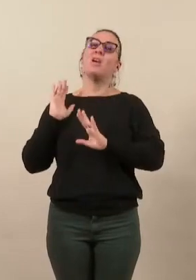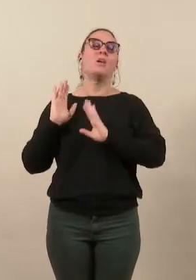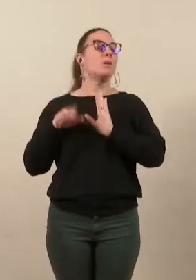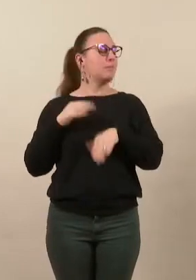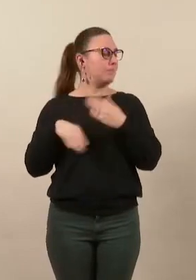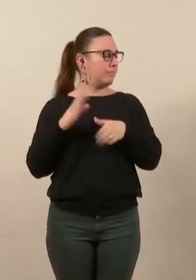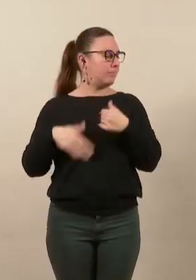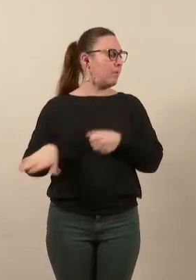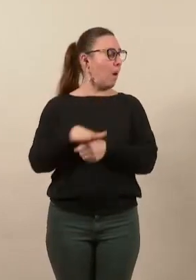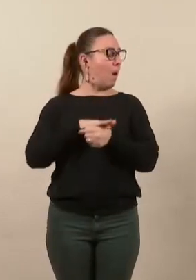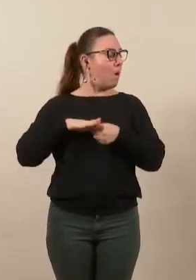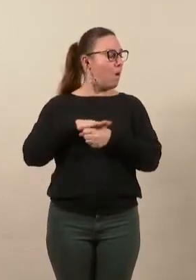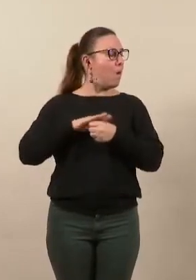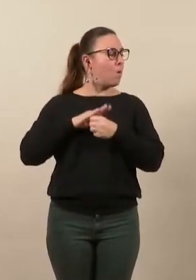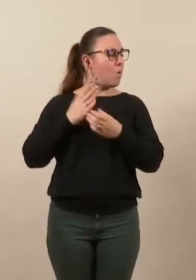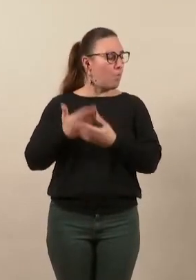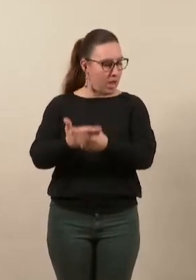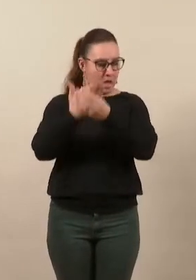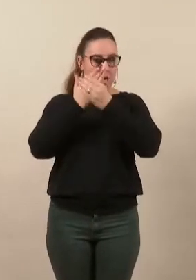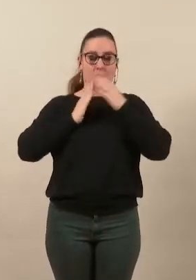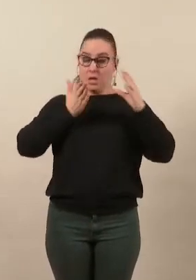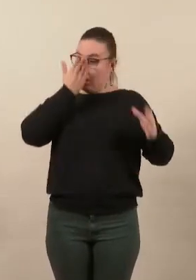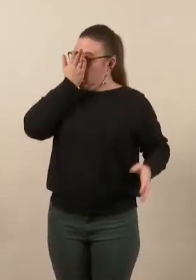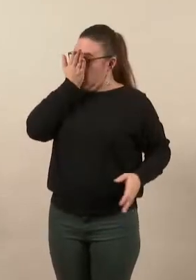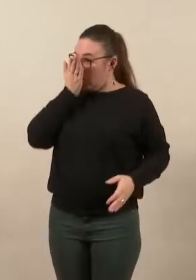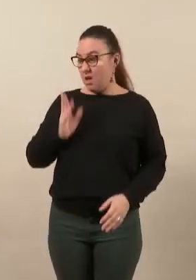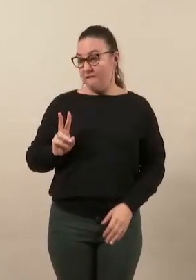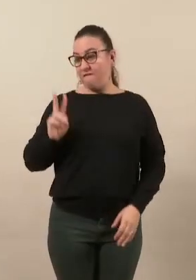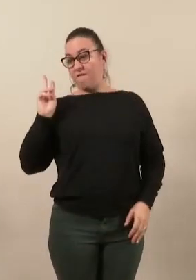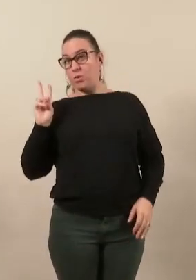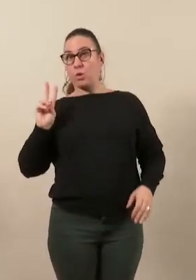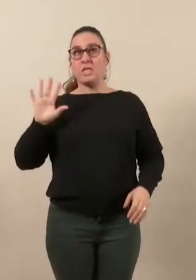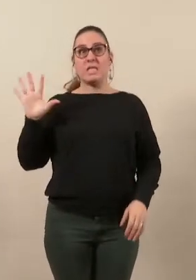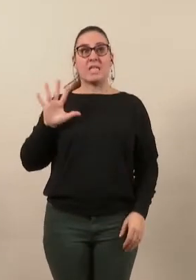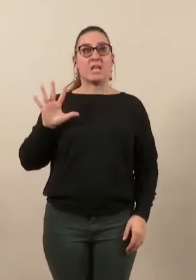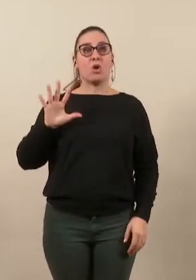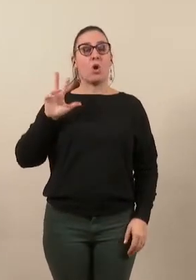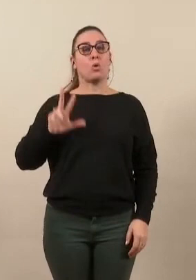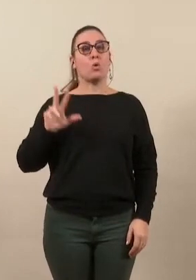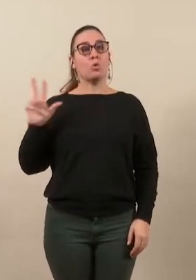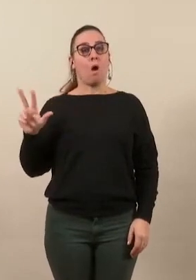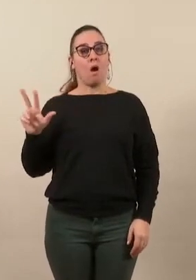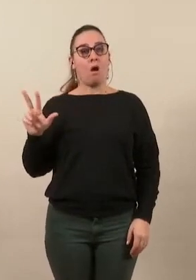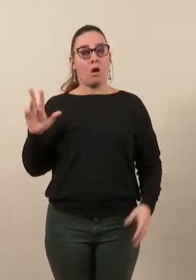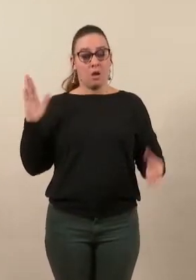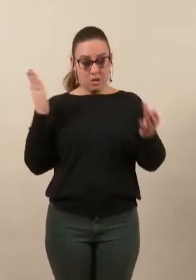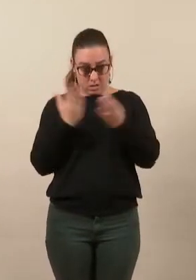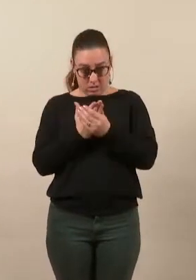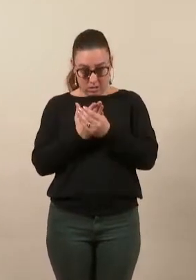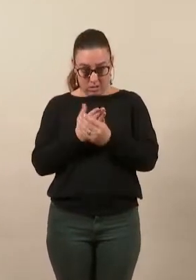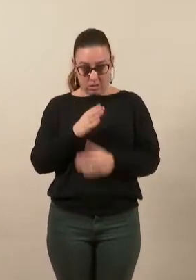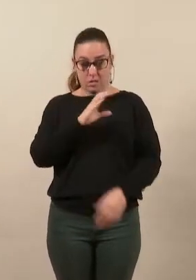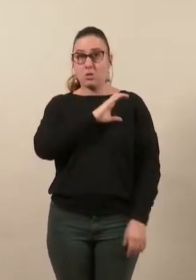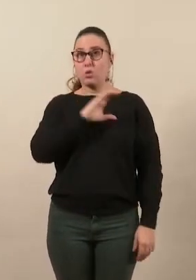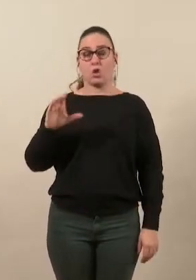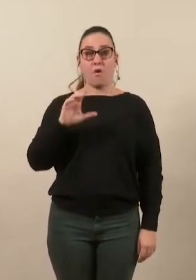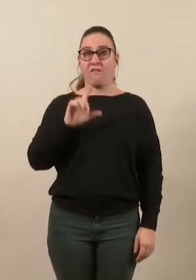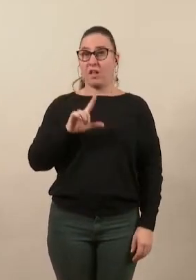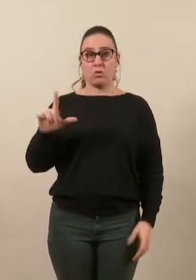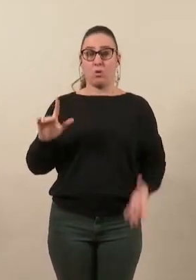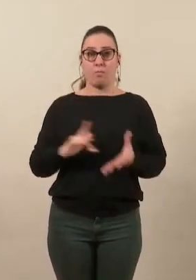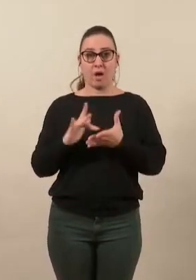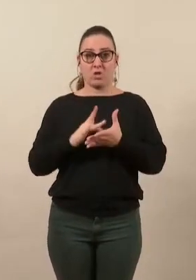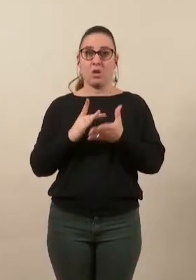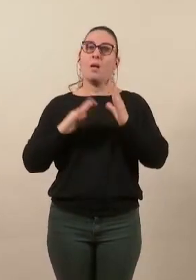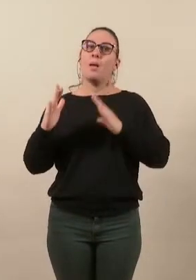rapport complet, qui ne nous a été transmis que vendredi à 17h33, lui, en compte 122. Mais en conférence